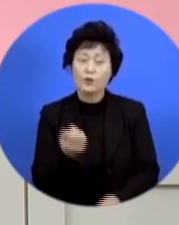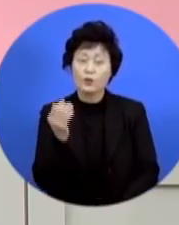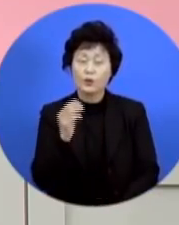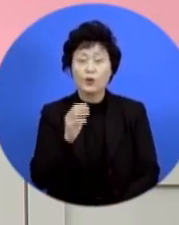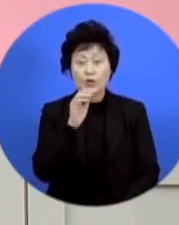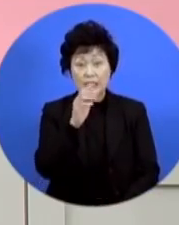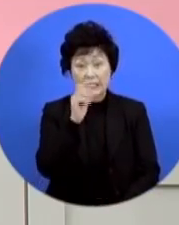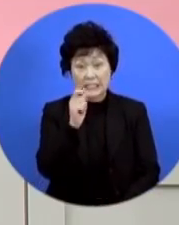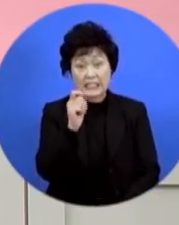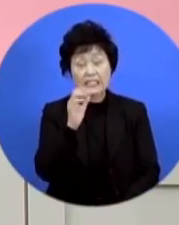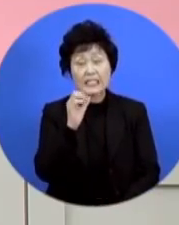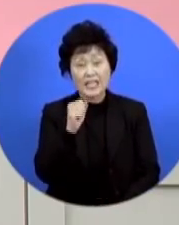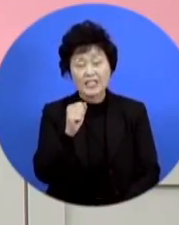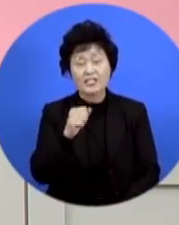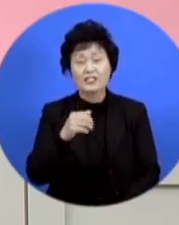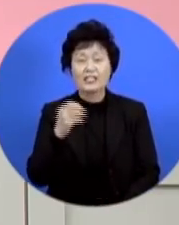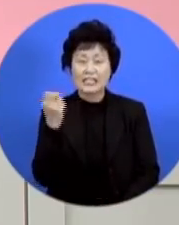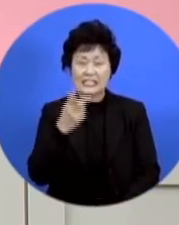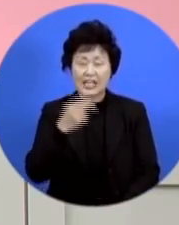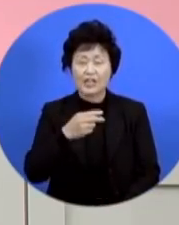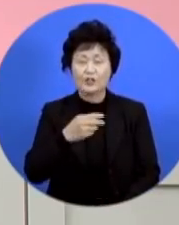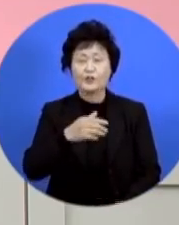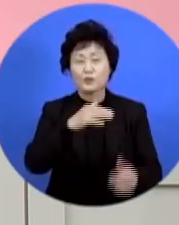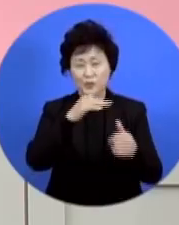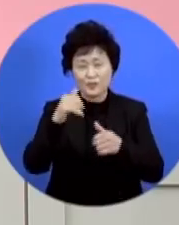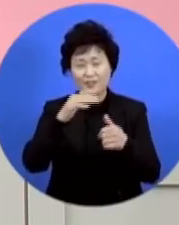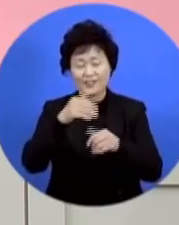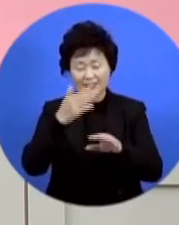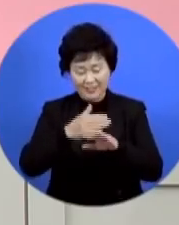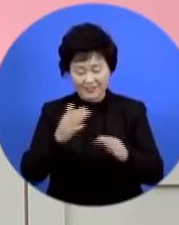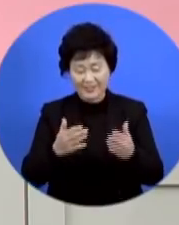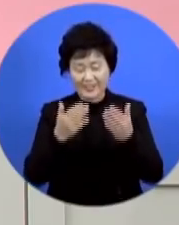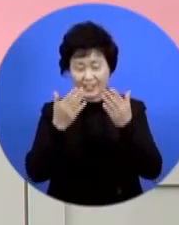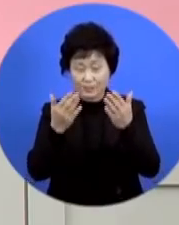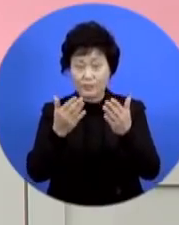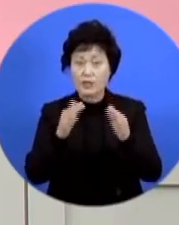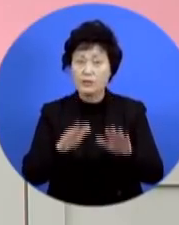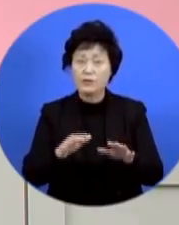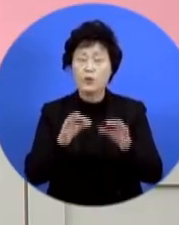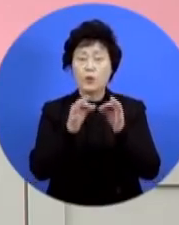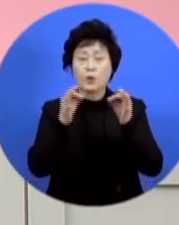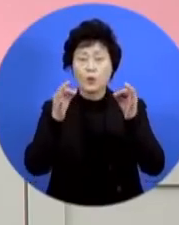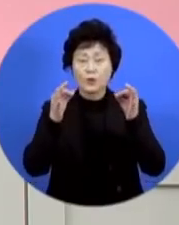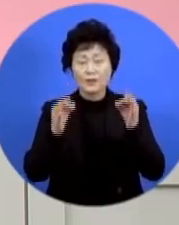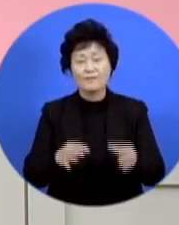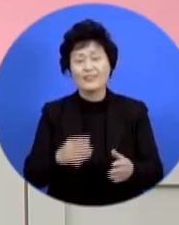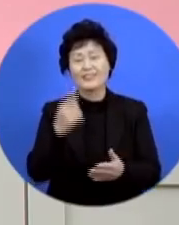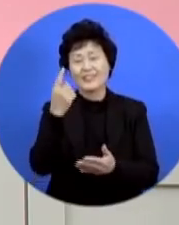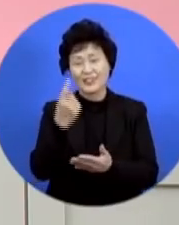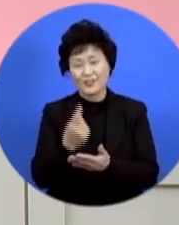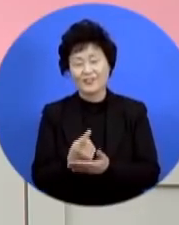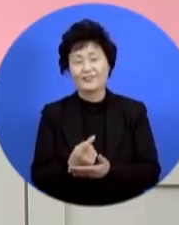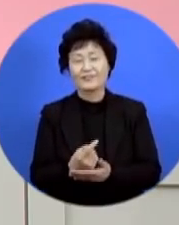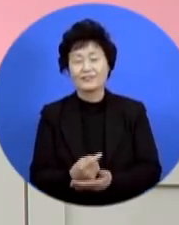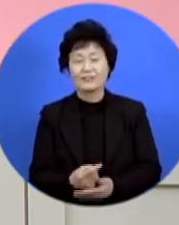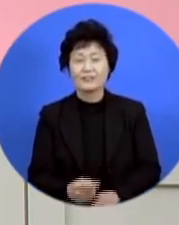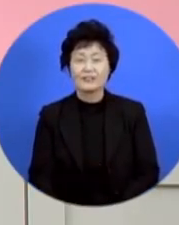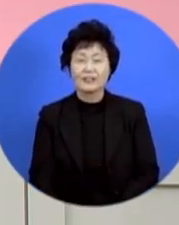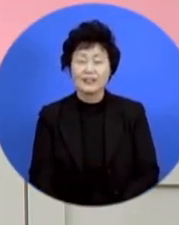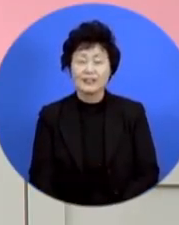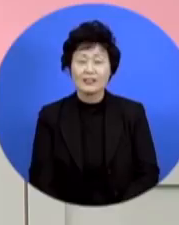참 자주 불러주셔서 감사합니다. 오래간만에 오셨죠 이번에는? 예, 이번에는 정말 오랜만에 온 것 같아요. 어떻게 지내셨어요